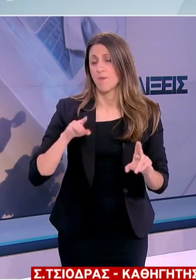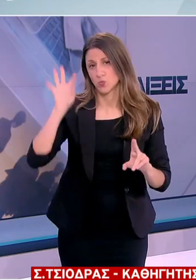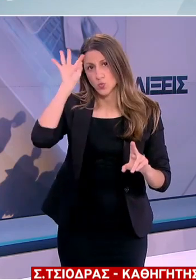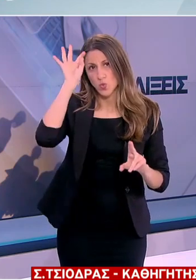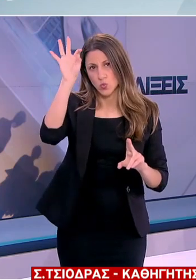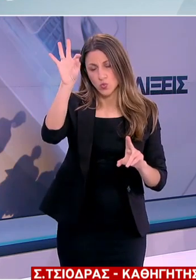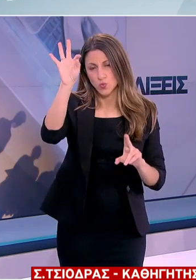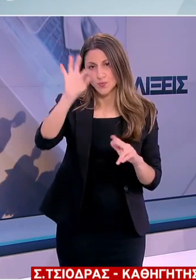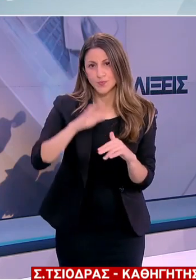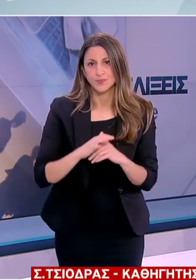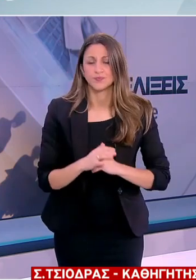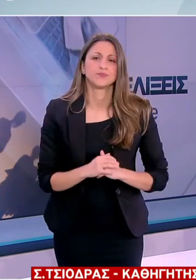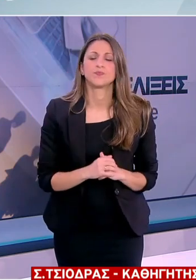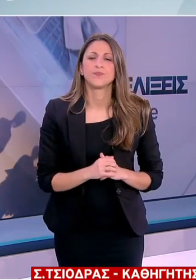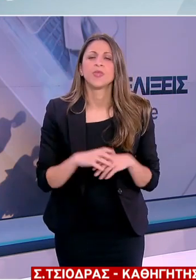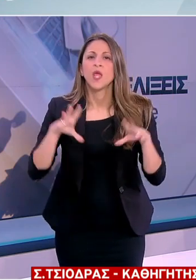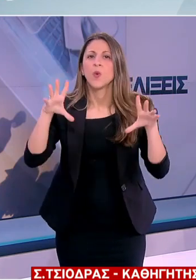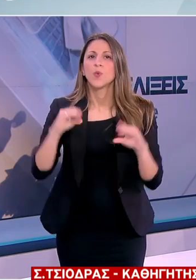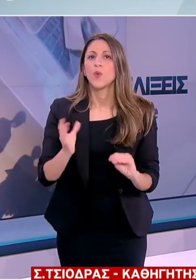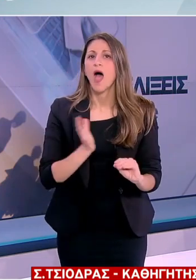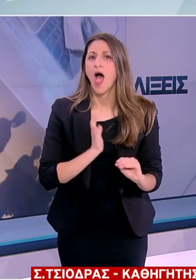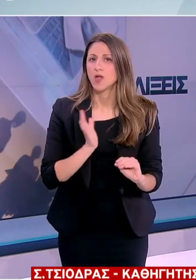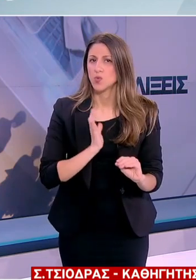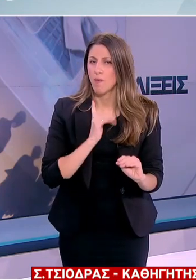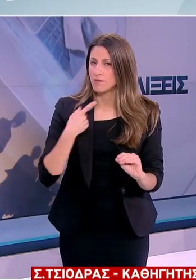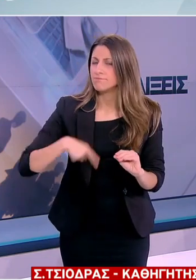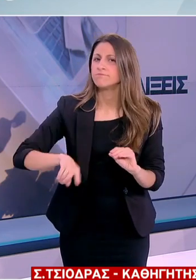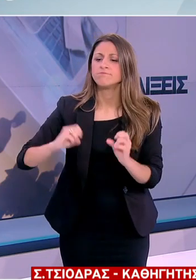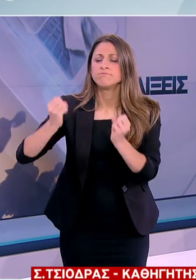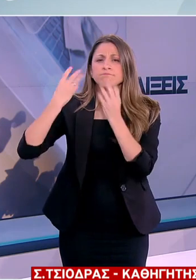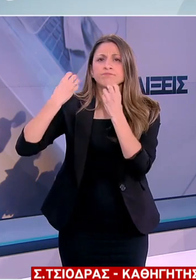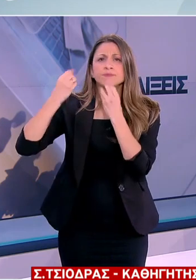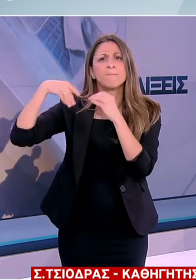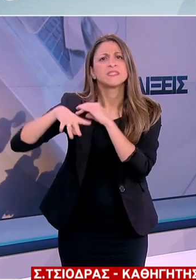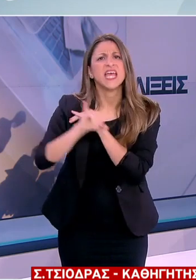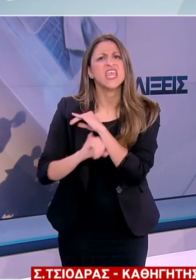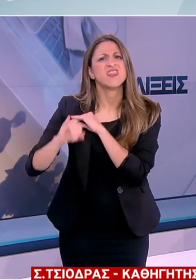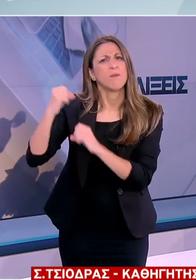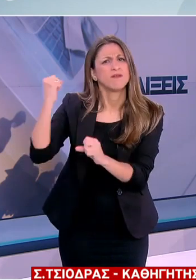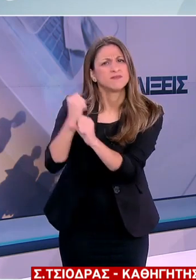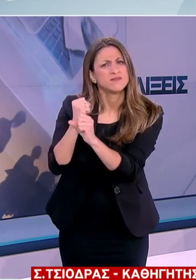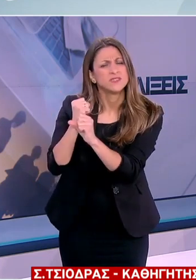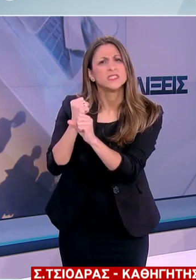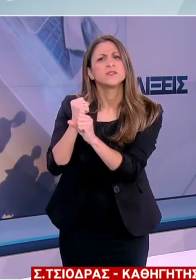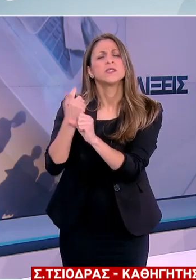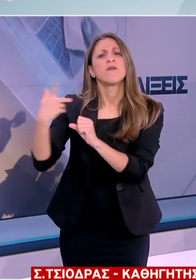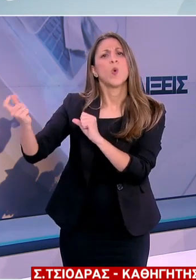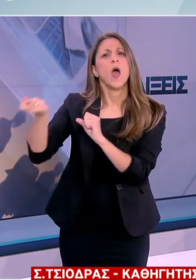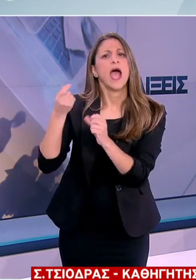πληθυσμούς. Σχετικά με συμπολίτες μας που διαβιούν και εκπαιδεύονται σε σωφρονιστικά ιδρύματα, για τα οποία υπήρξε μια